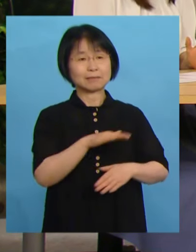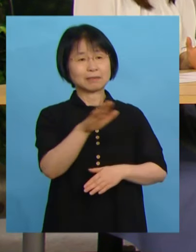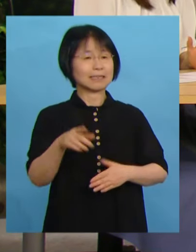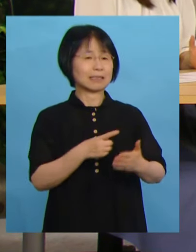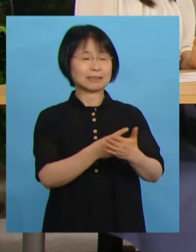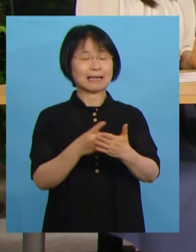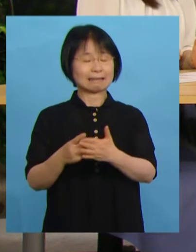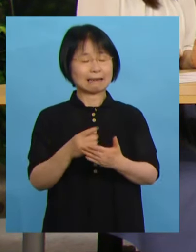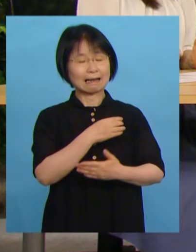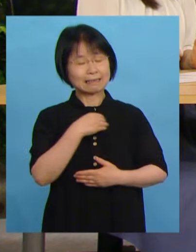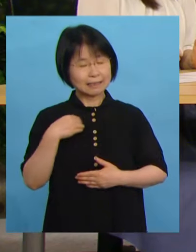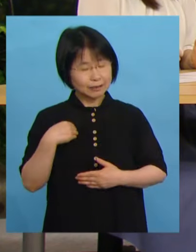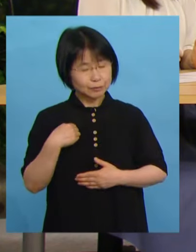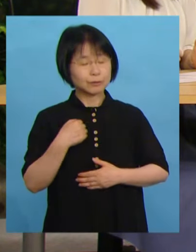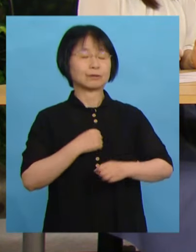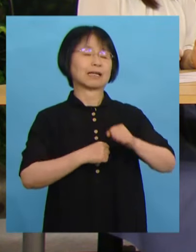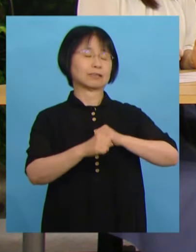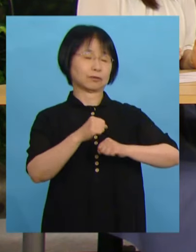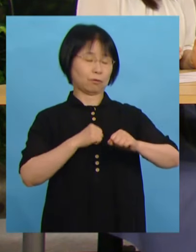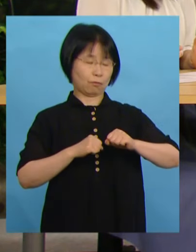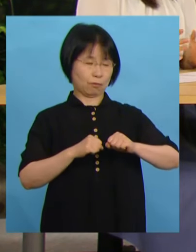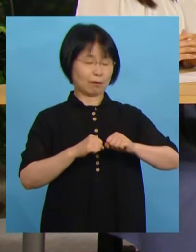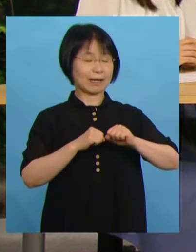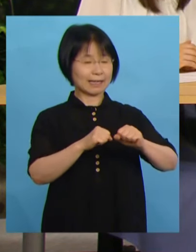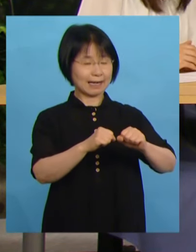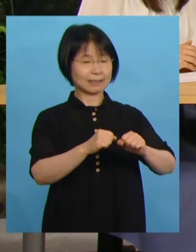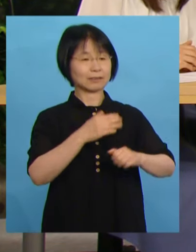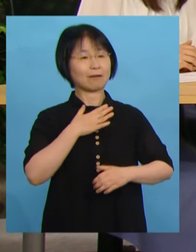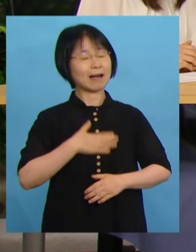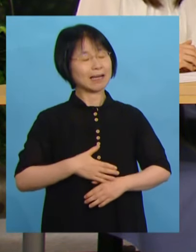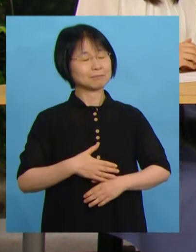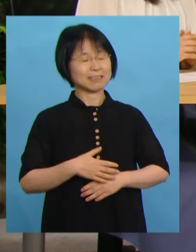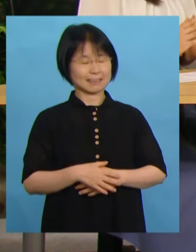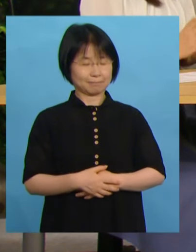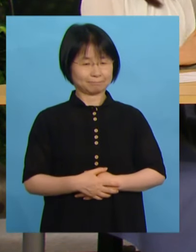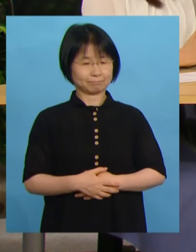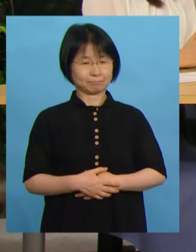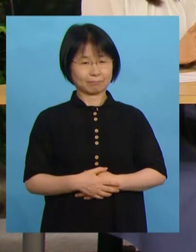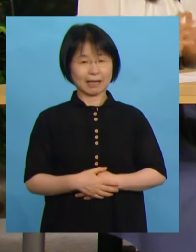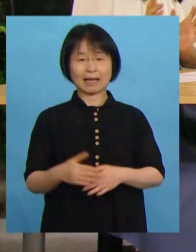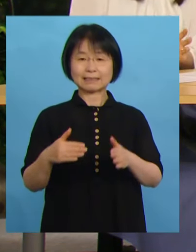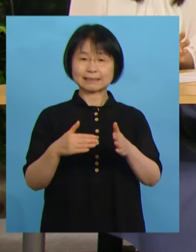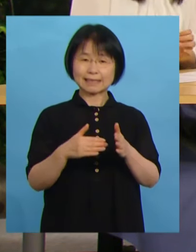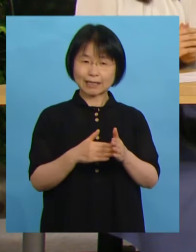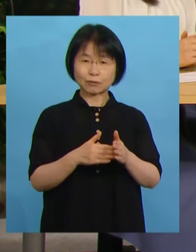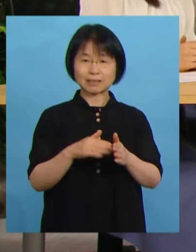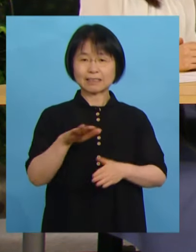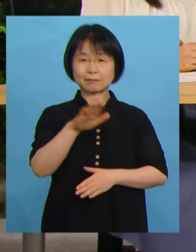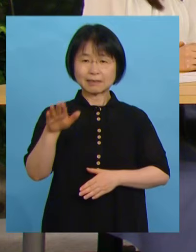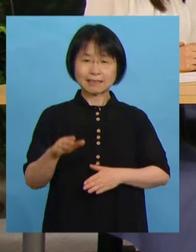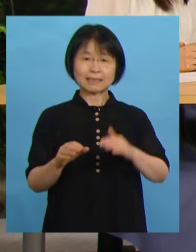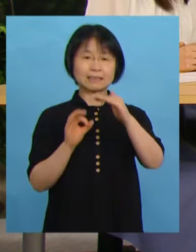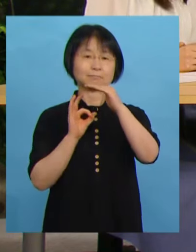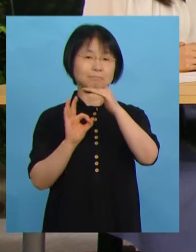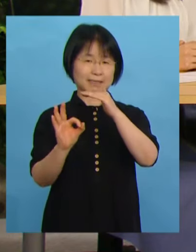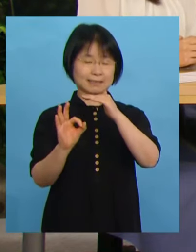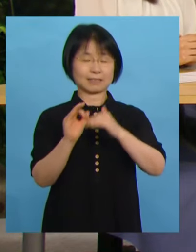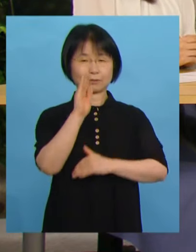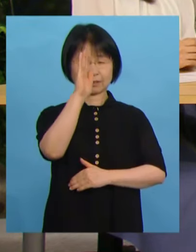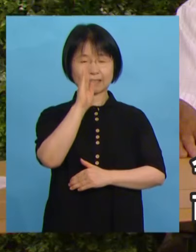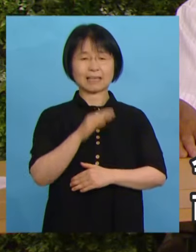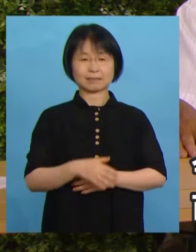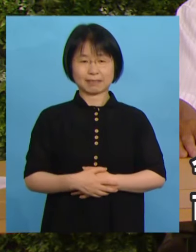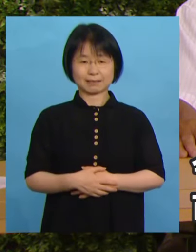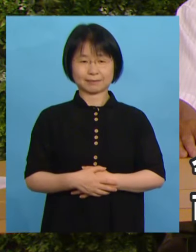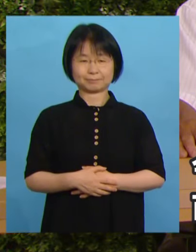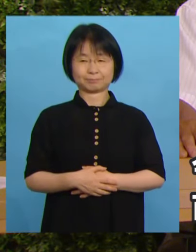が参加できる様々な活動をされているということがよくわかりました。では最後に番組をご覧の方にメッセージをお願いします。